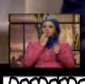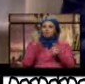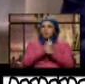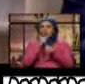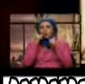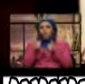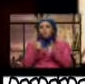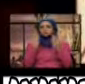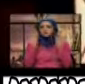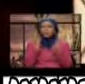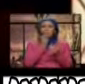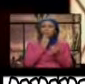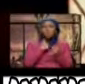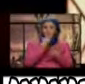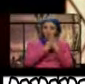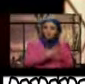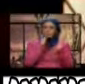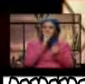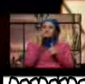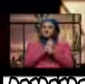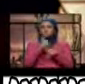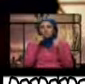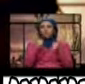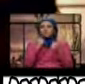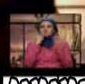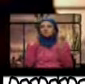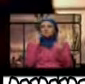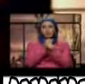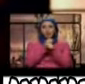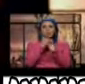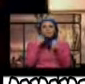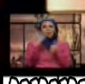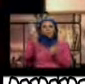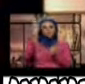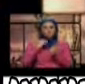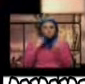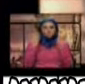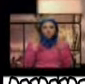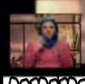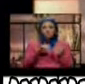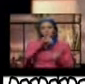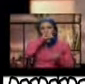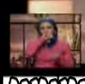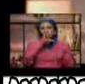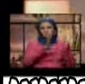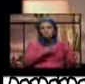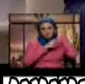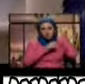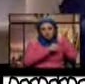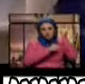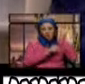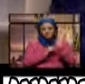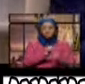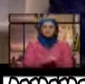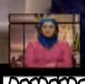زوجات صالحات، ووفقنا لما تحب وترضى، واختم لنا منك بخاتمة السعادة اجمعين. وصلى الله على سيدنا محمد وعلى أهلي